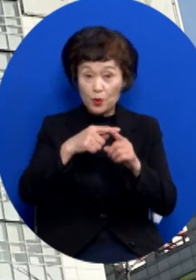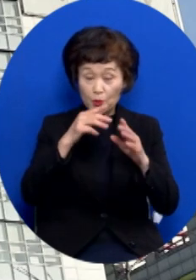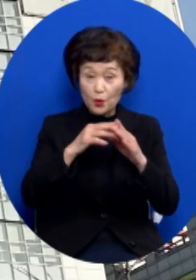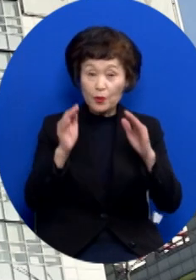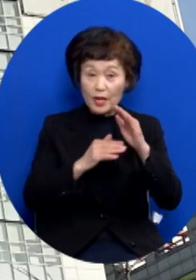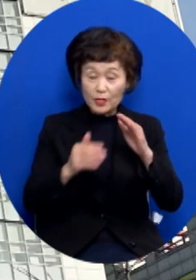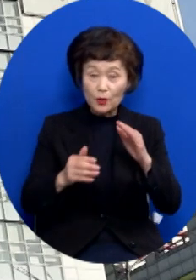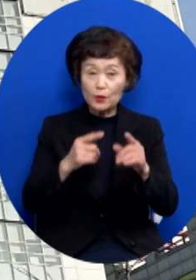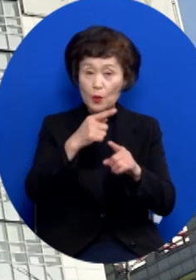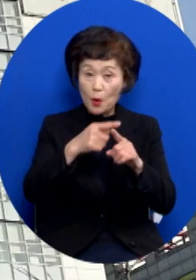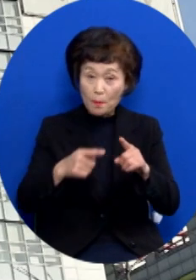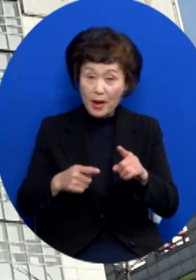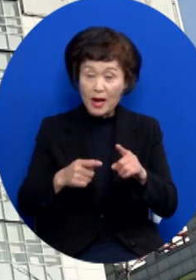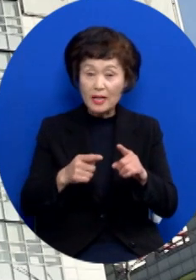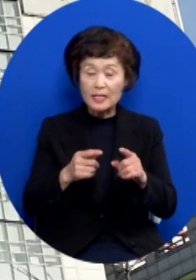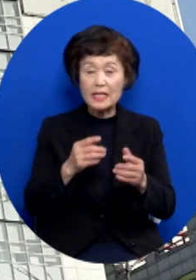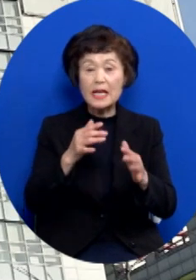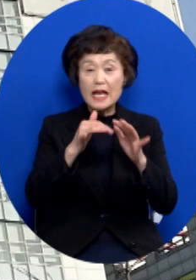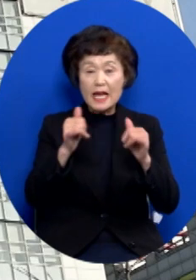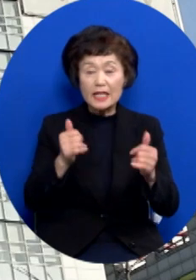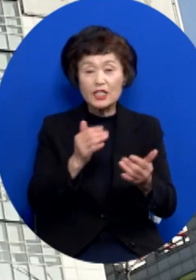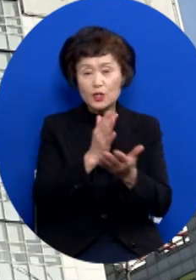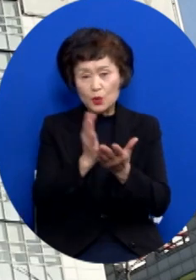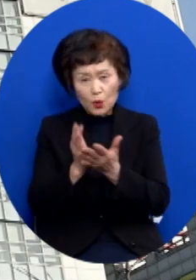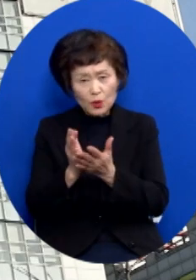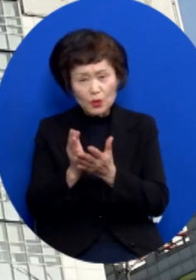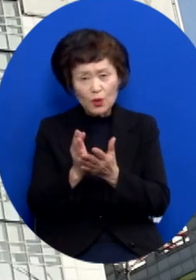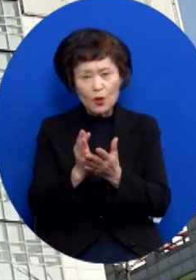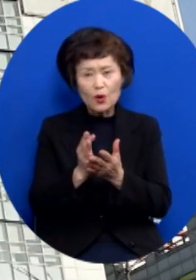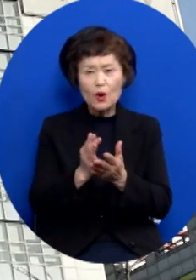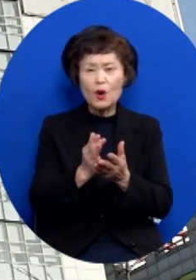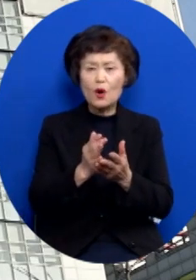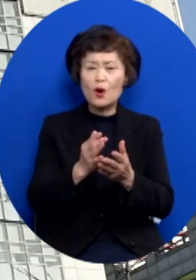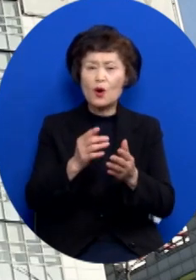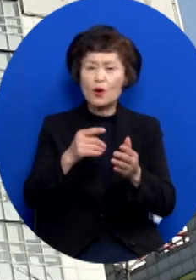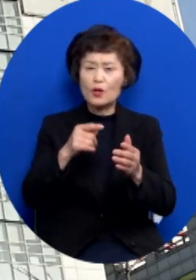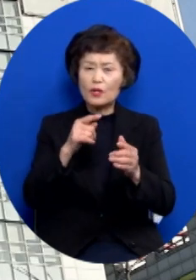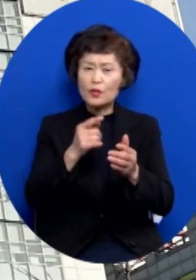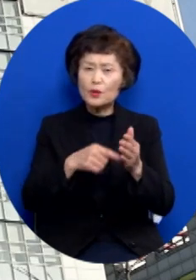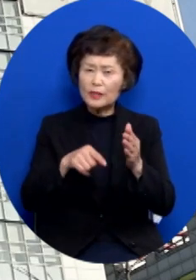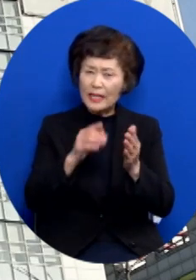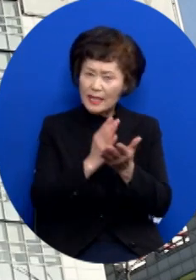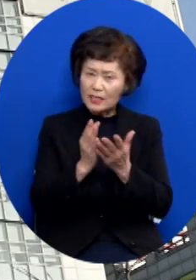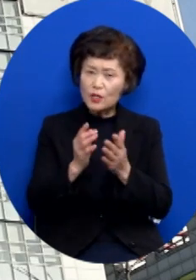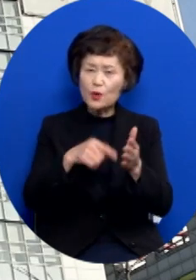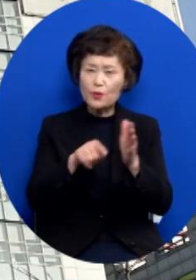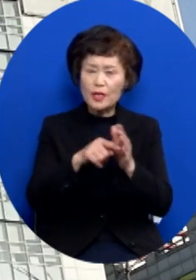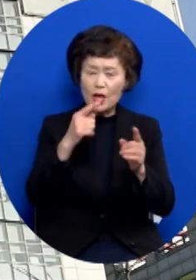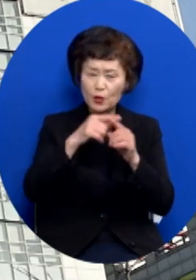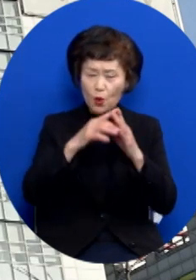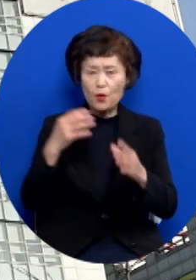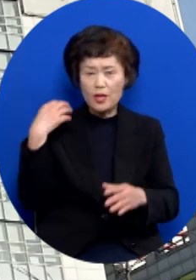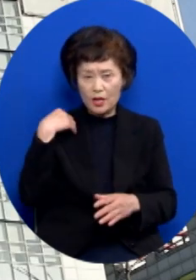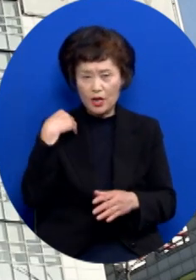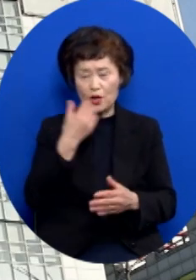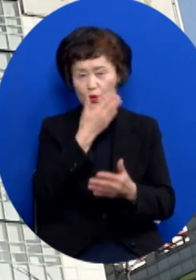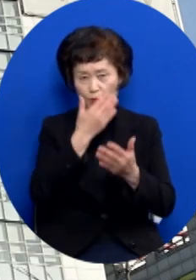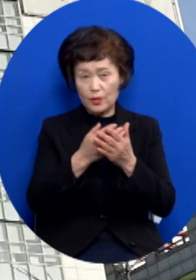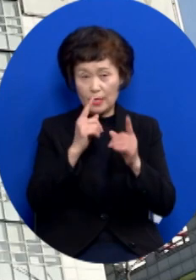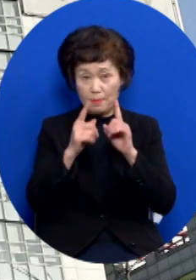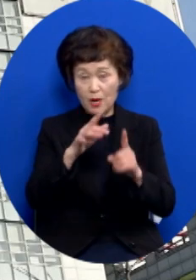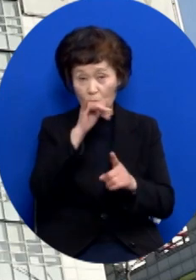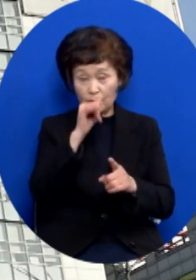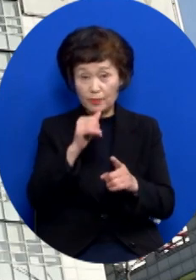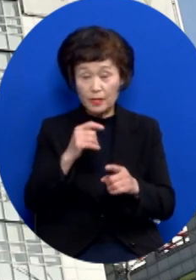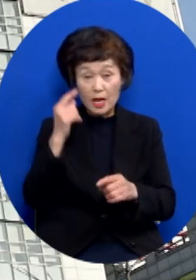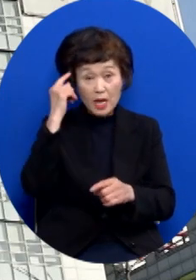성도의 절반이 인종적 다양성을 위해 교회 역할이 필요하다고 생각하는 것으로 나타났습니다. 라이프웨이 리서치에 따르면